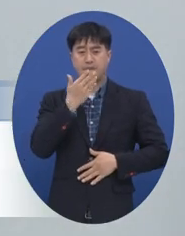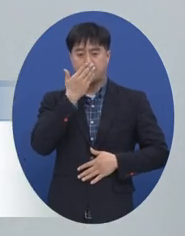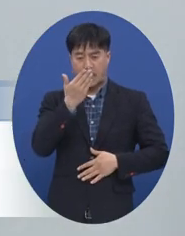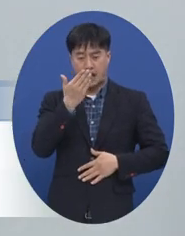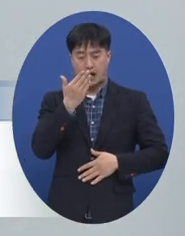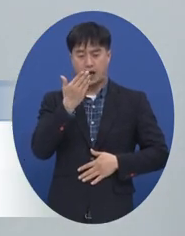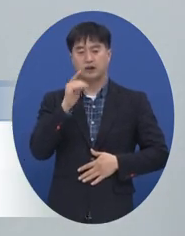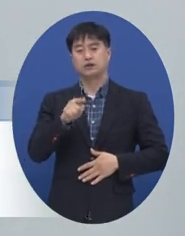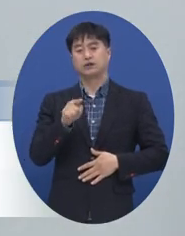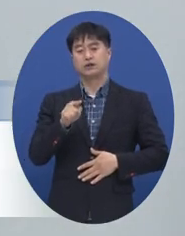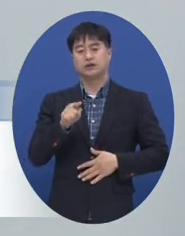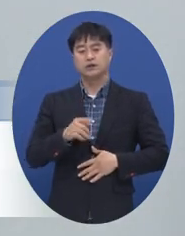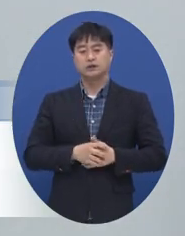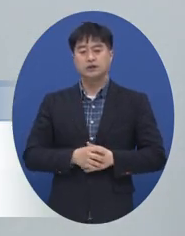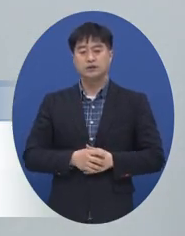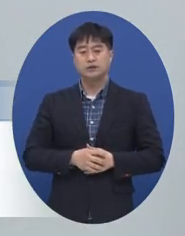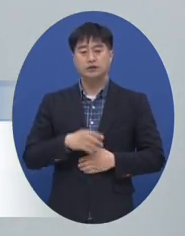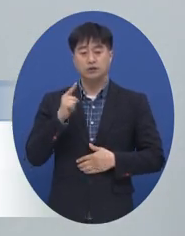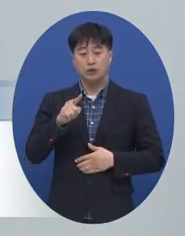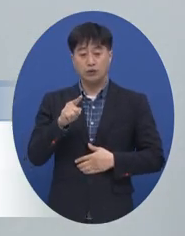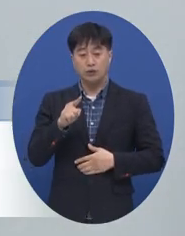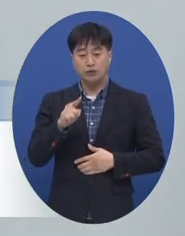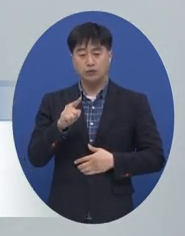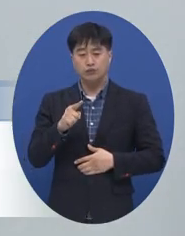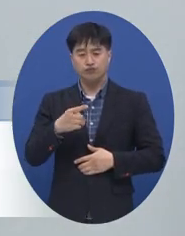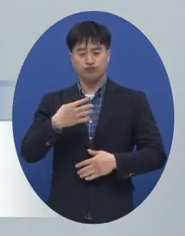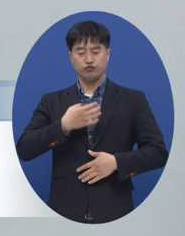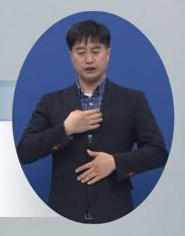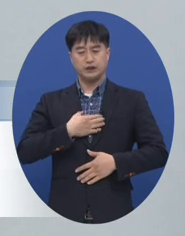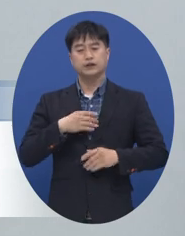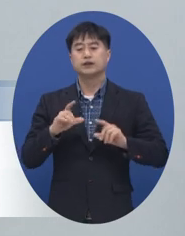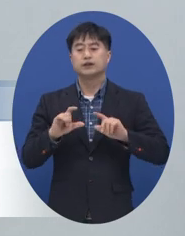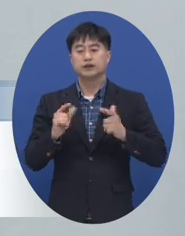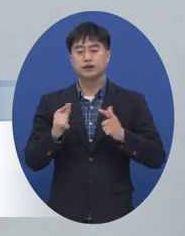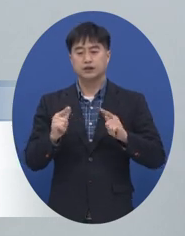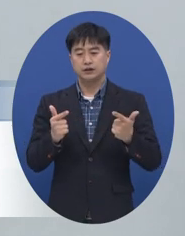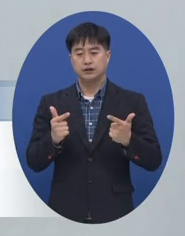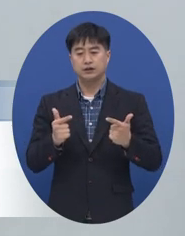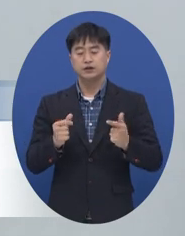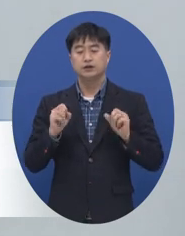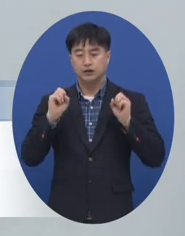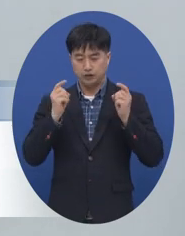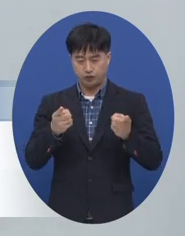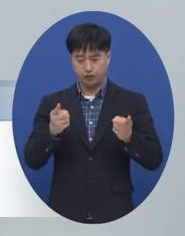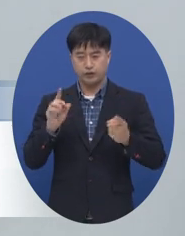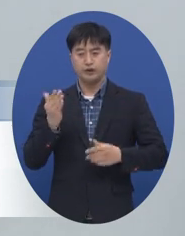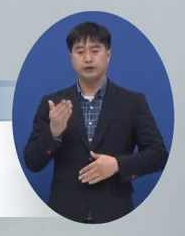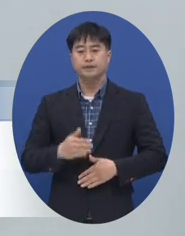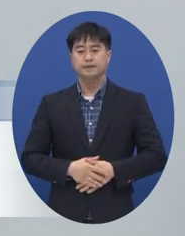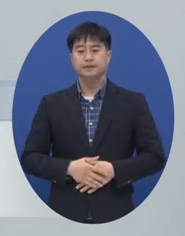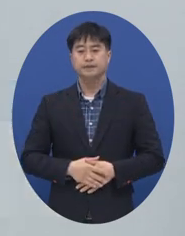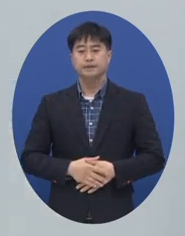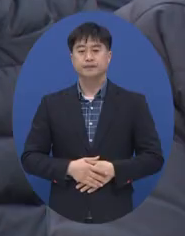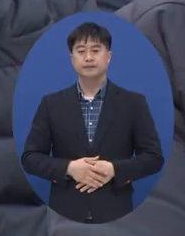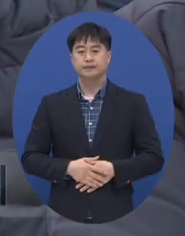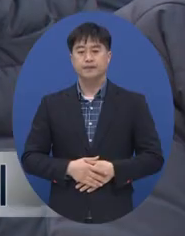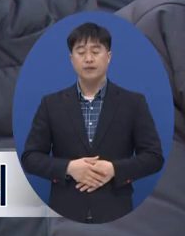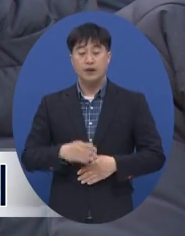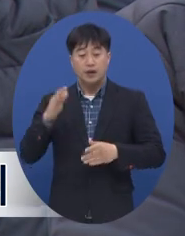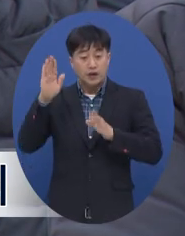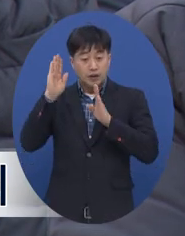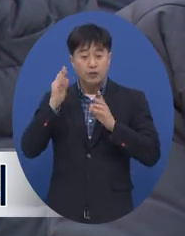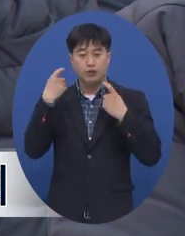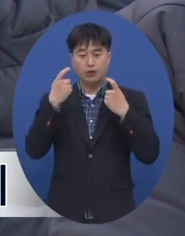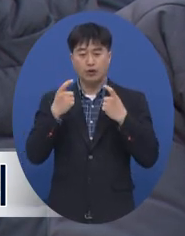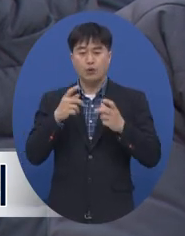탈 수 있다고 하는게 그런 얘기입니다 이건 뭐 어떻게 보면은 위기가 기회일 수 있는 겁니다